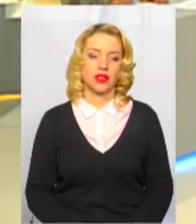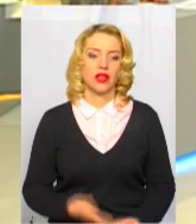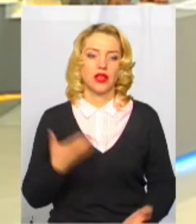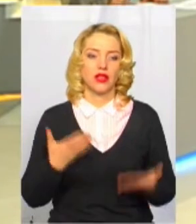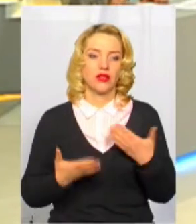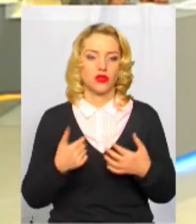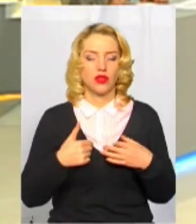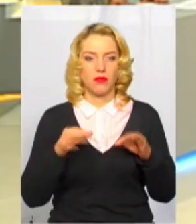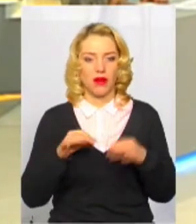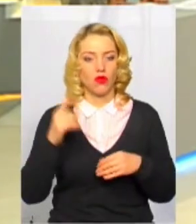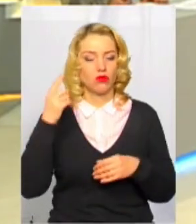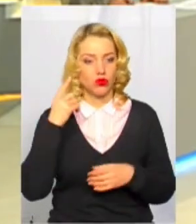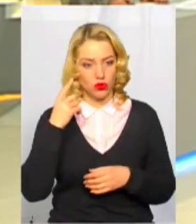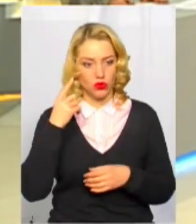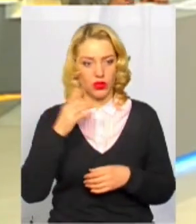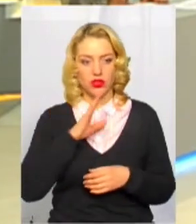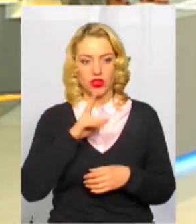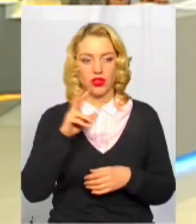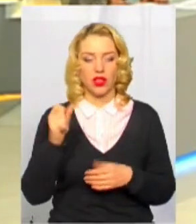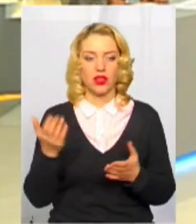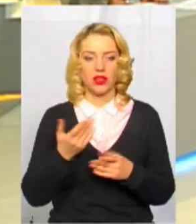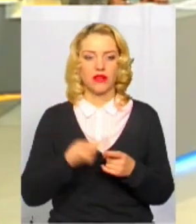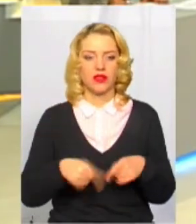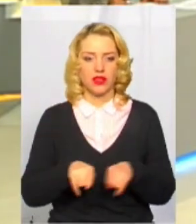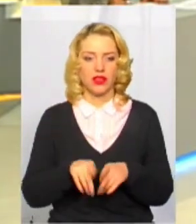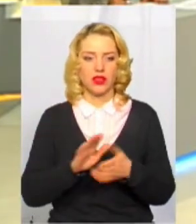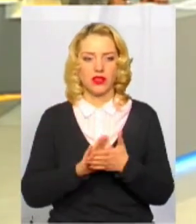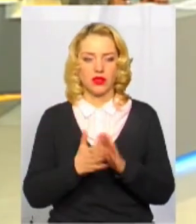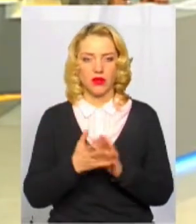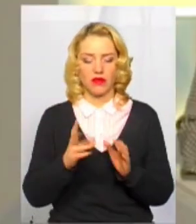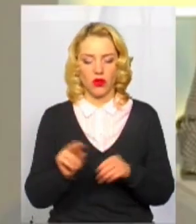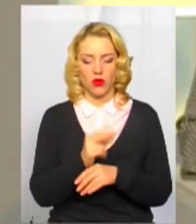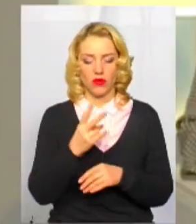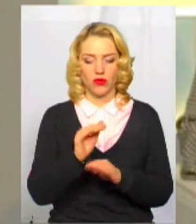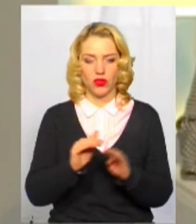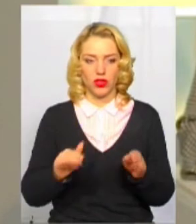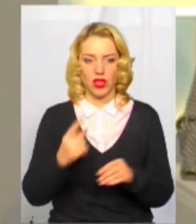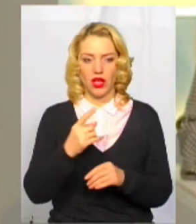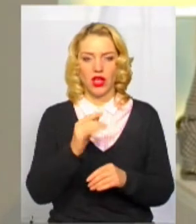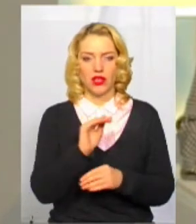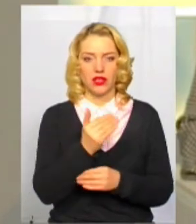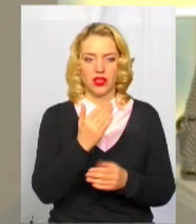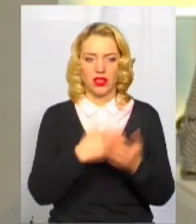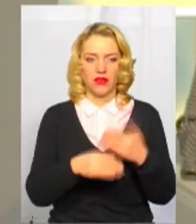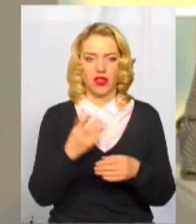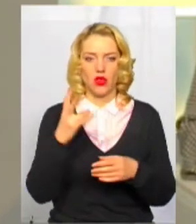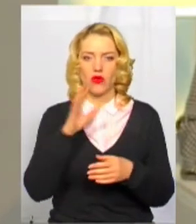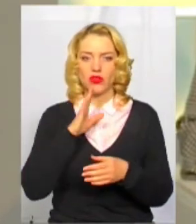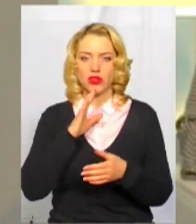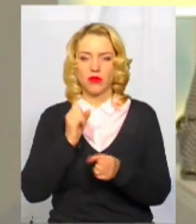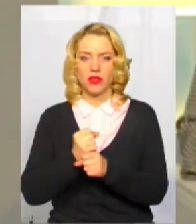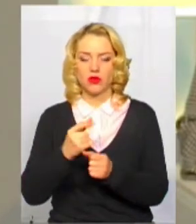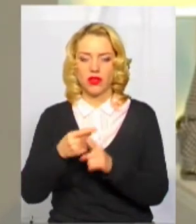Якщо я правильно почула, жінка, яка в даній сім'ї виховує 2 дітей, одна з них інвалід, але вона працює на півставки.